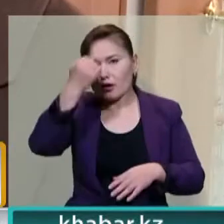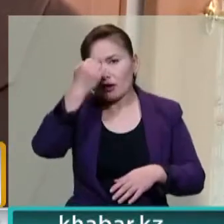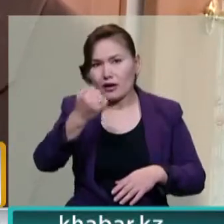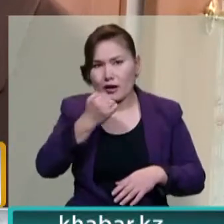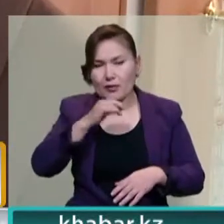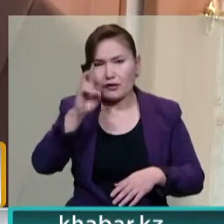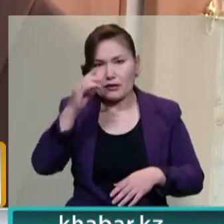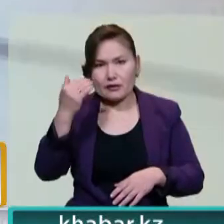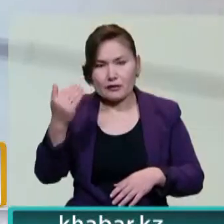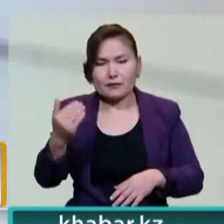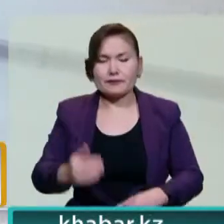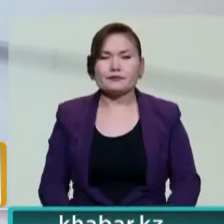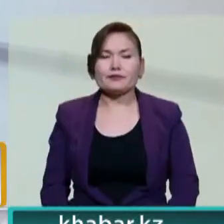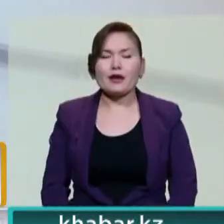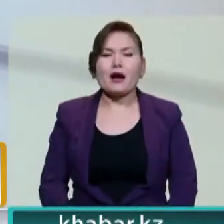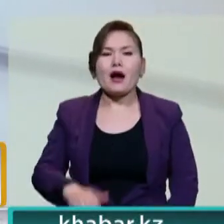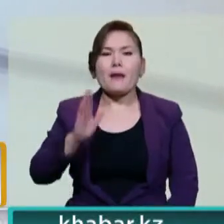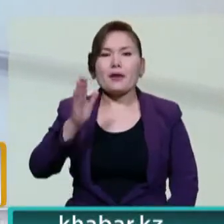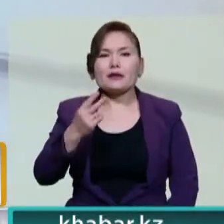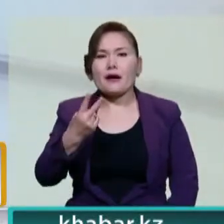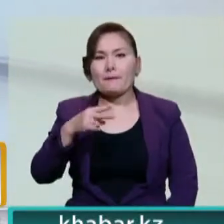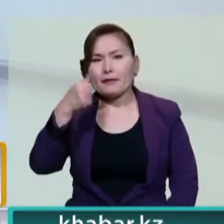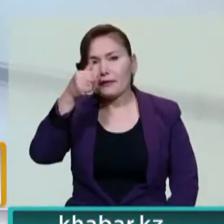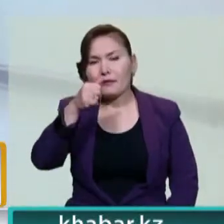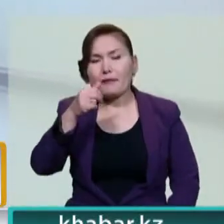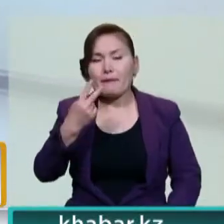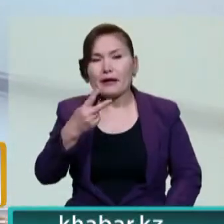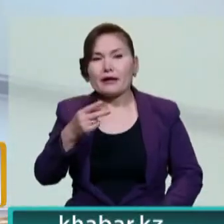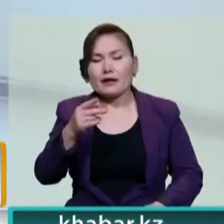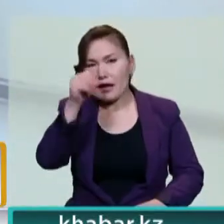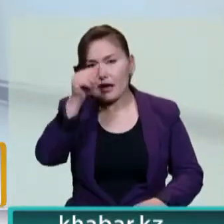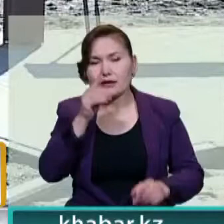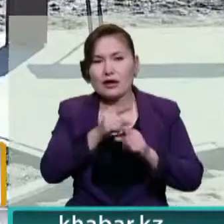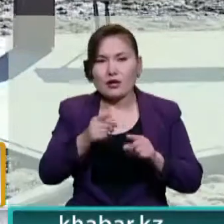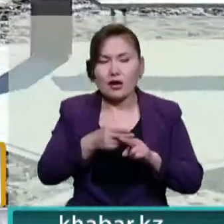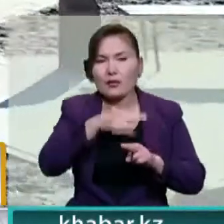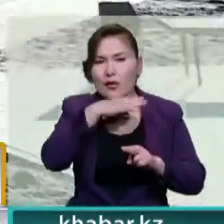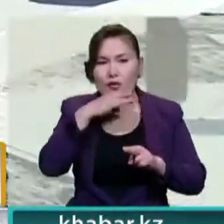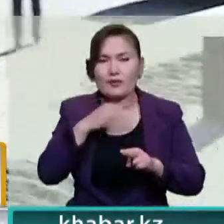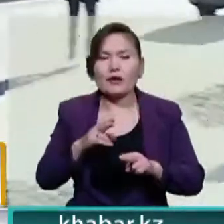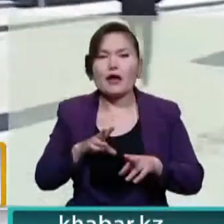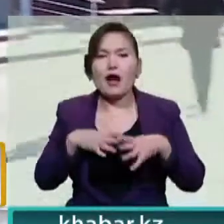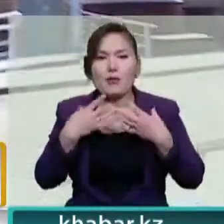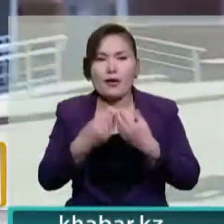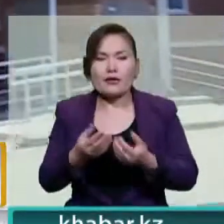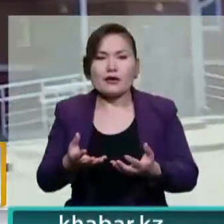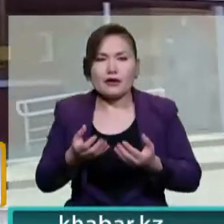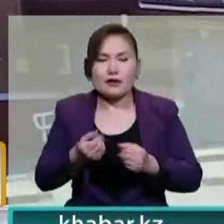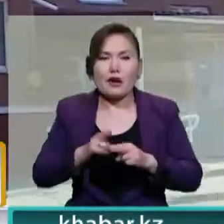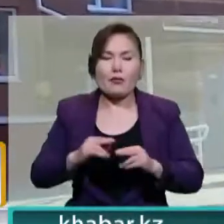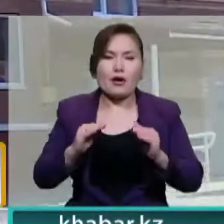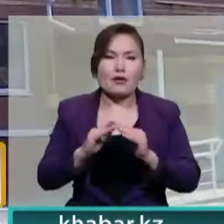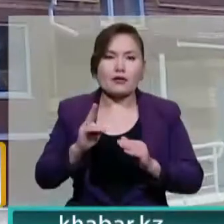Құдайға шүкір, тоба деймін. Алдағы бір-екі айда ондай қуанышты сәттерге әлі талай куә боламыз. Биыл Қостанайда көпбалалы отбасылар